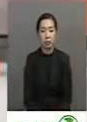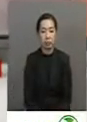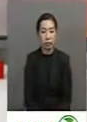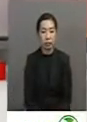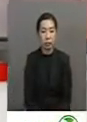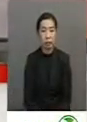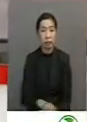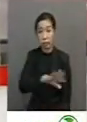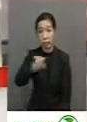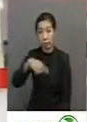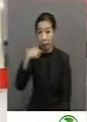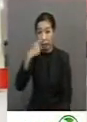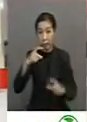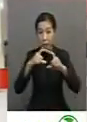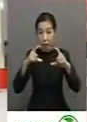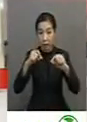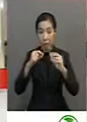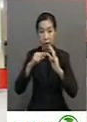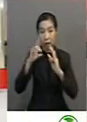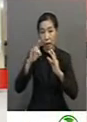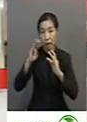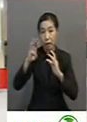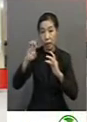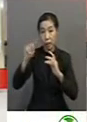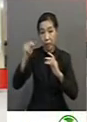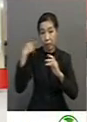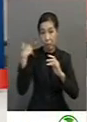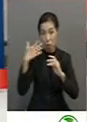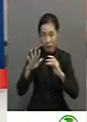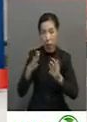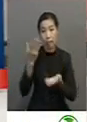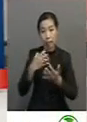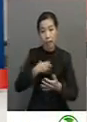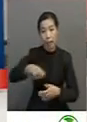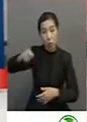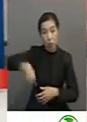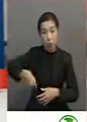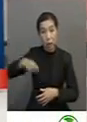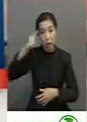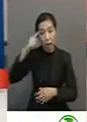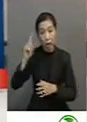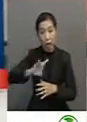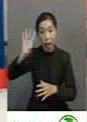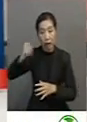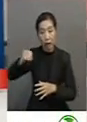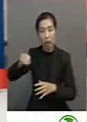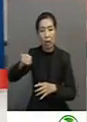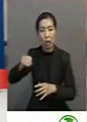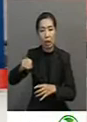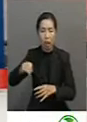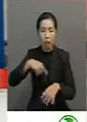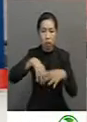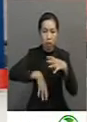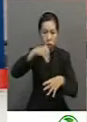ค่ะคุณผู้ชมถ้าเกิดว่ามีบัตรเดบิตหรือว่าเตรียมจะไปใช้บัตรเดบิตนะคะบอกว่า1สิทธิ์เวลาลูดก็สามารถนำไปลุ้นโชค